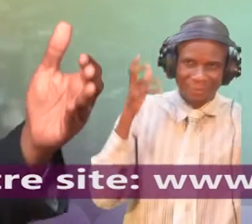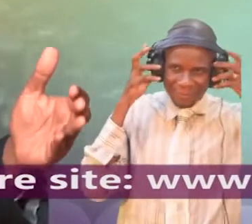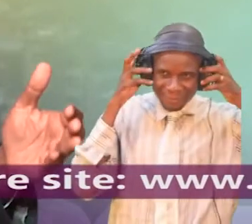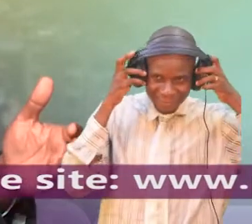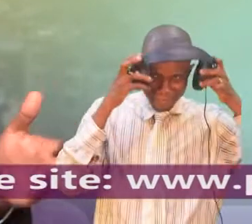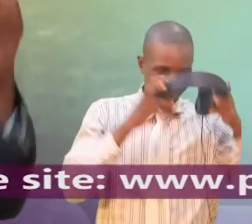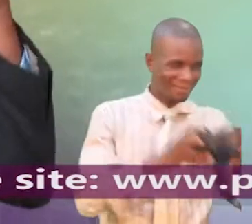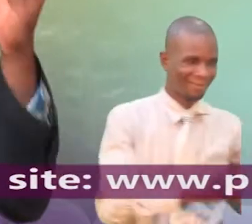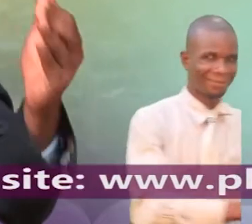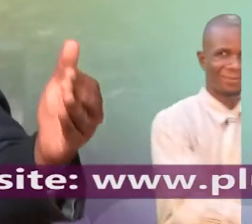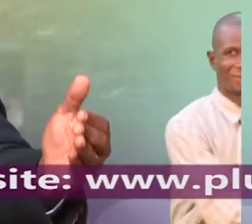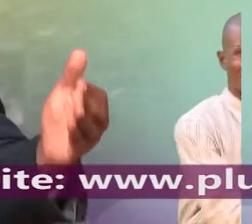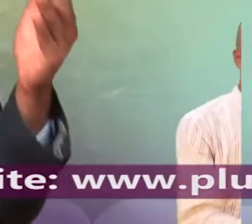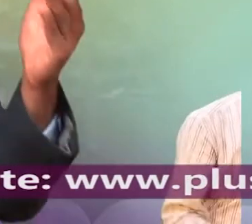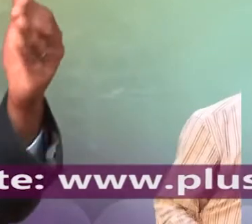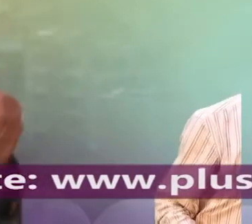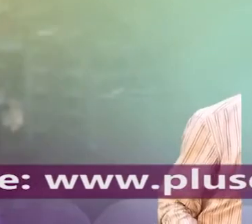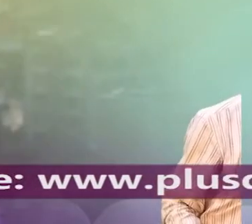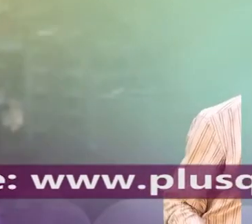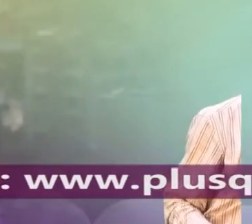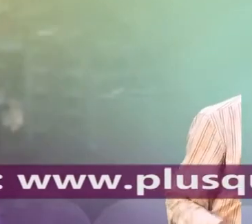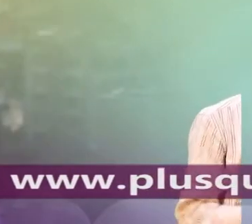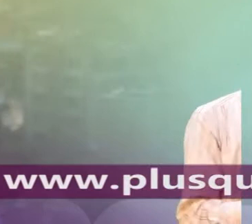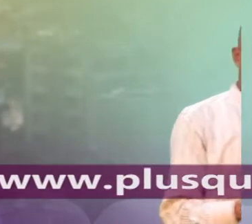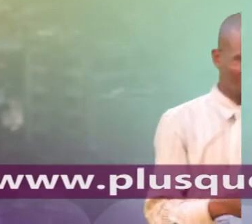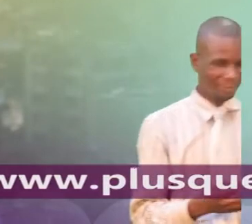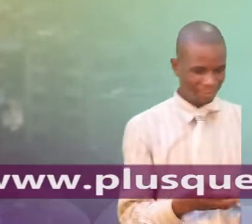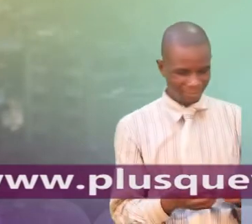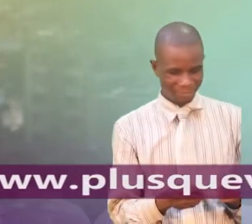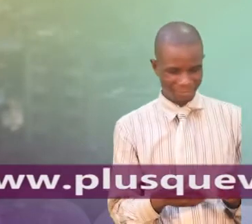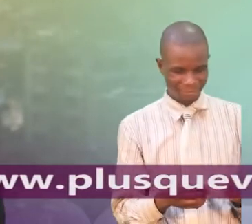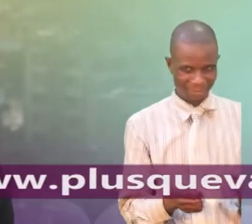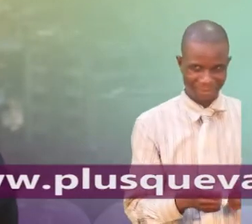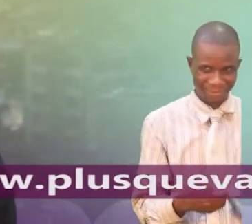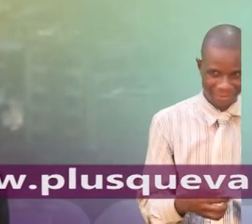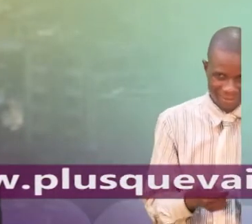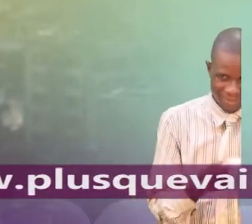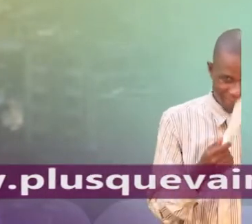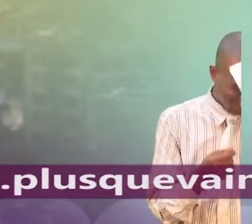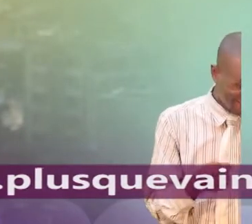ya misato boye. Ete azali